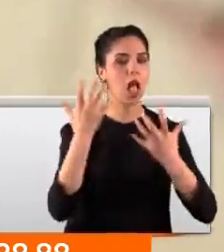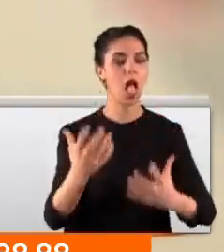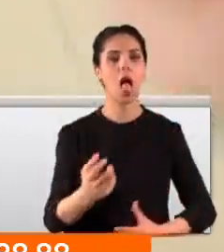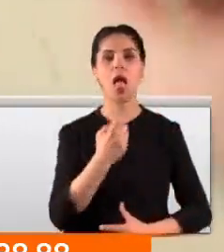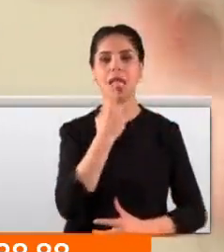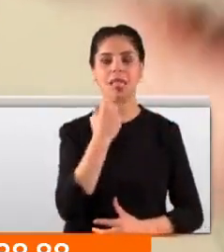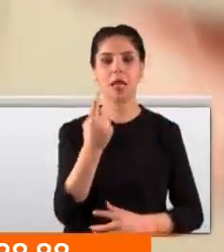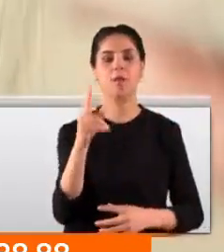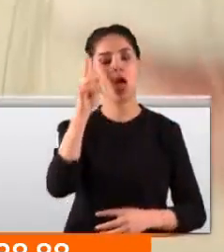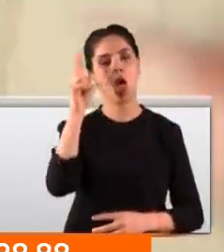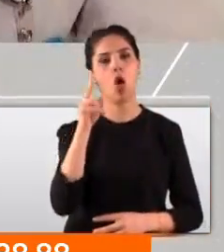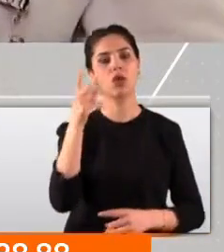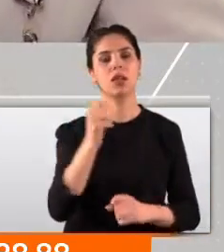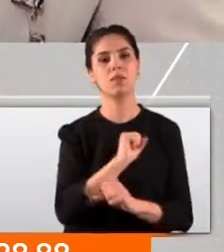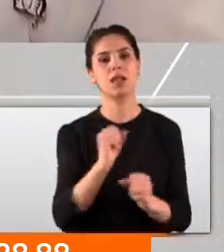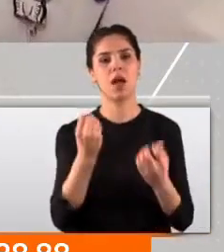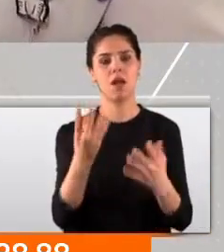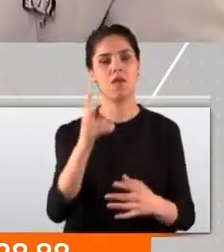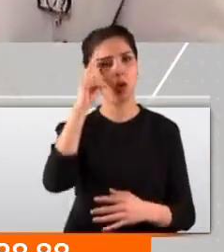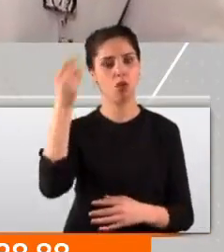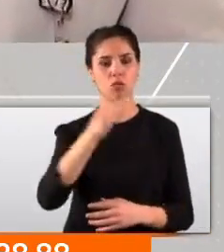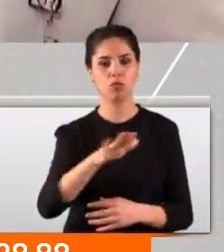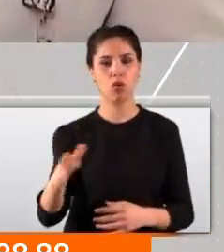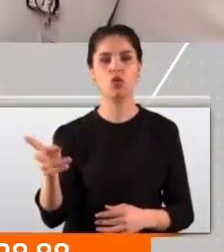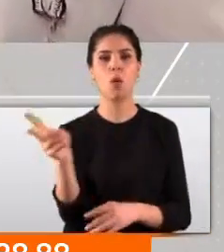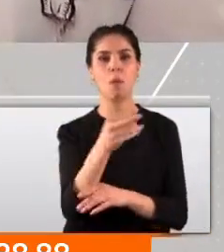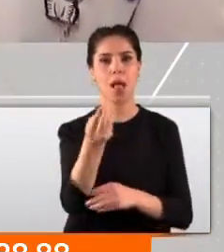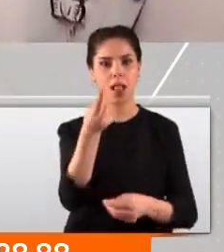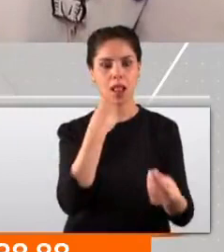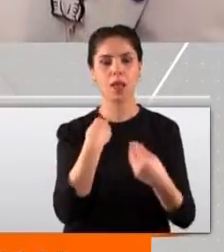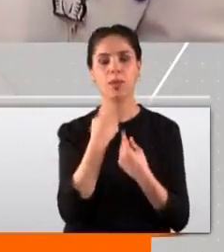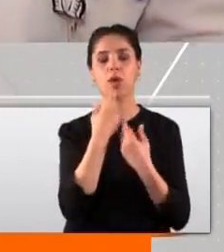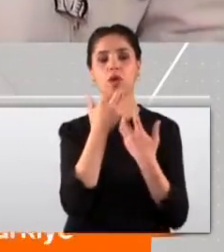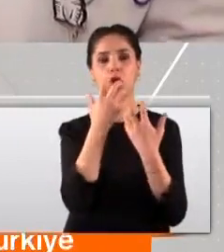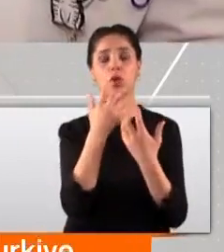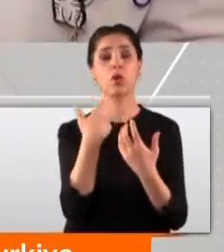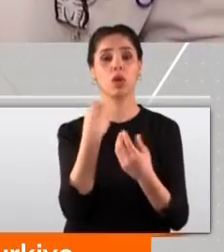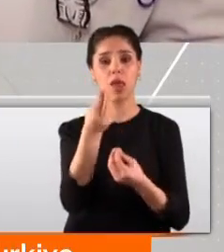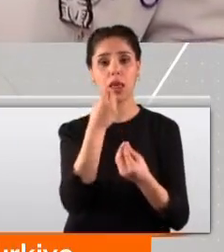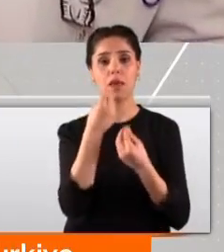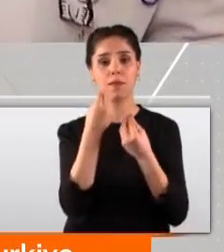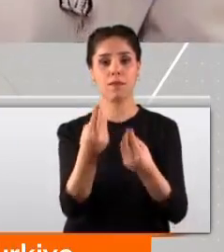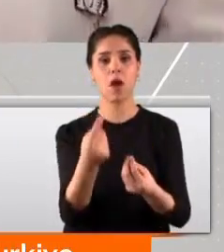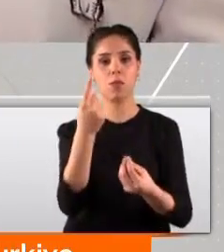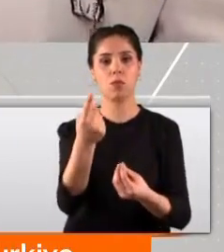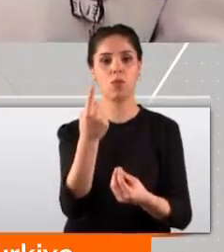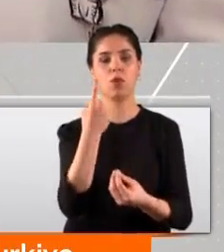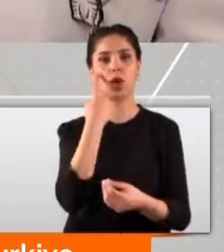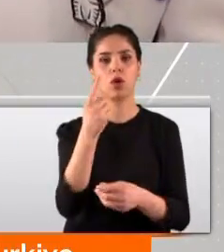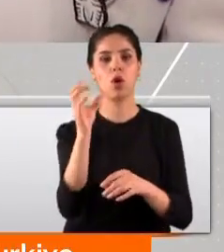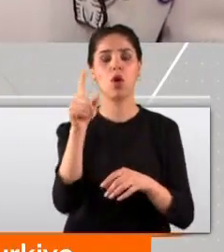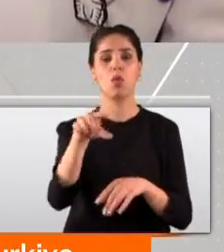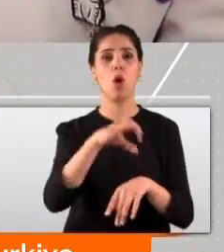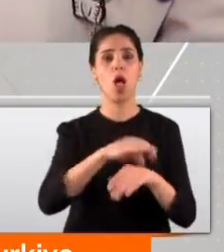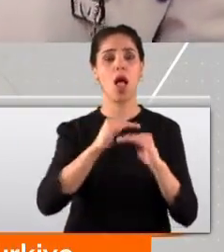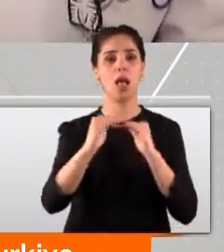metaller otizmi tetikliyor. Otizmli çocuklara evet balık tüketimini söylüyoruz ama bu ağır metal yüküne karşı da bu hastaları da